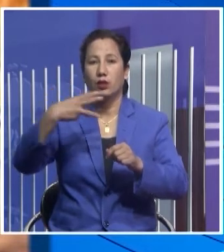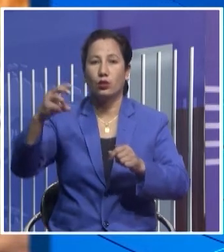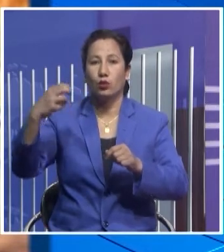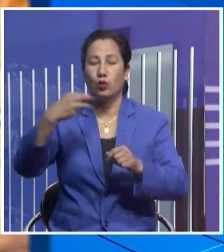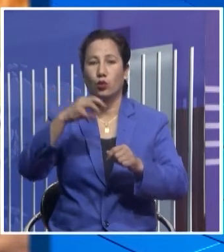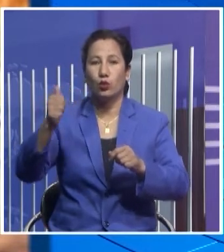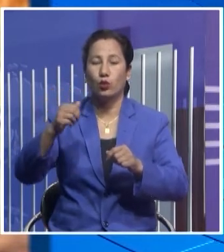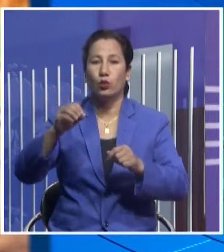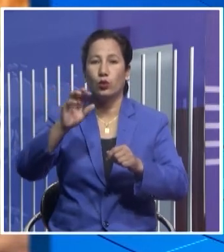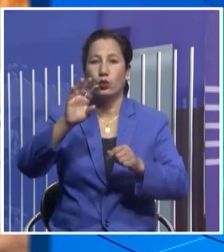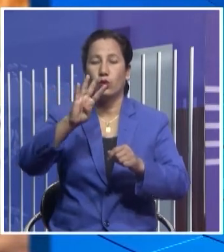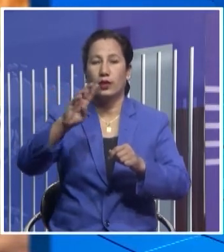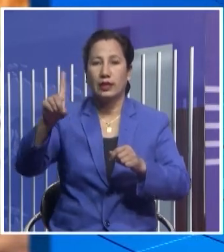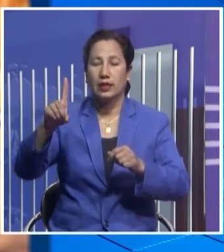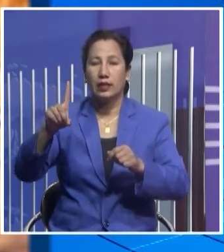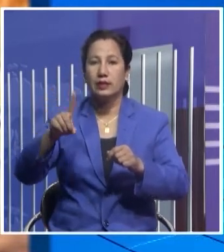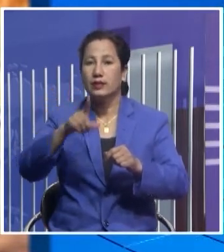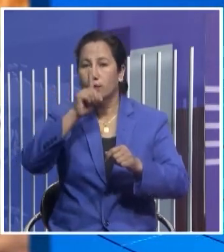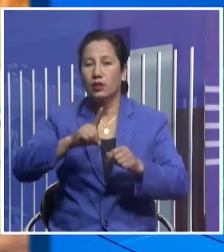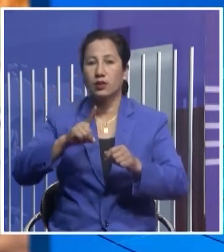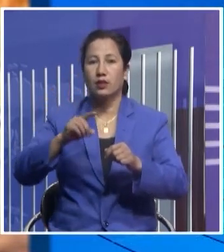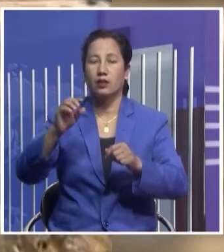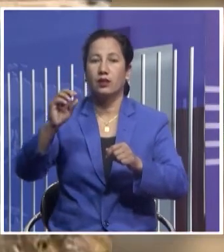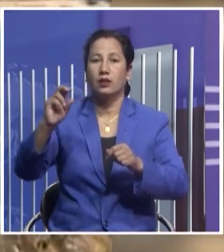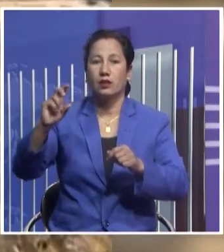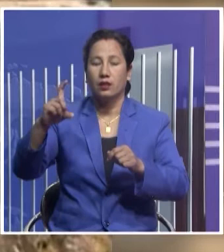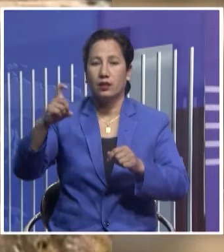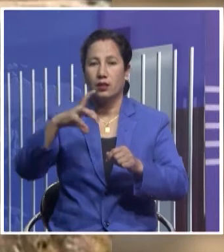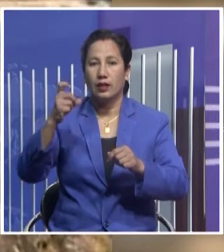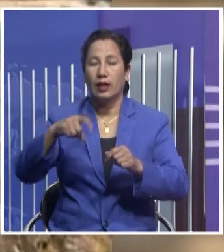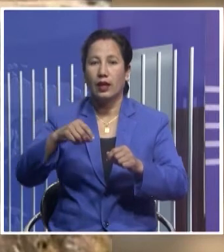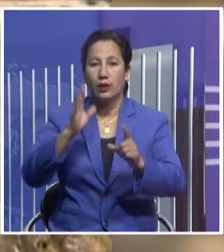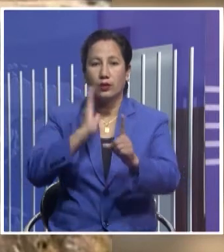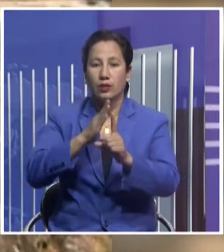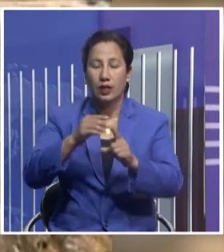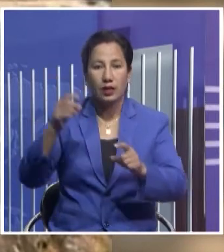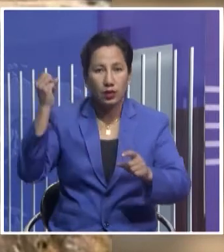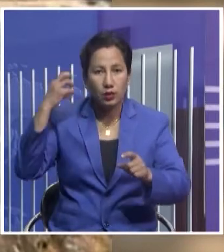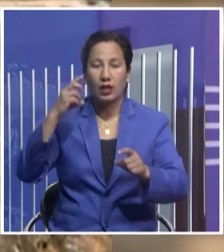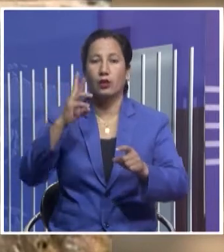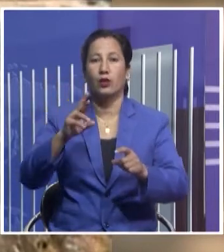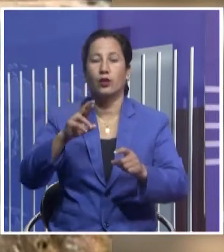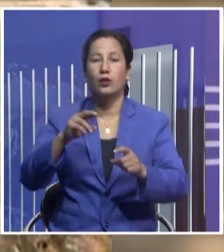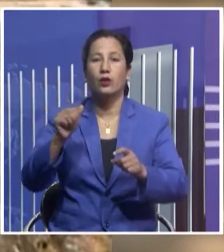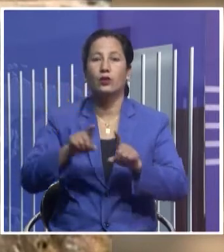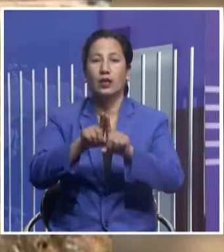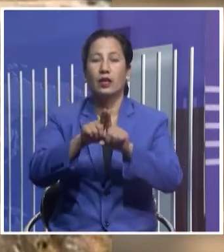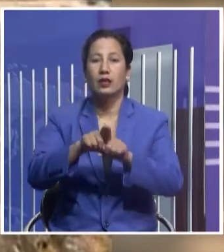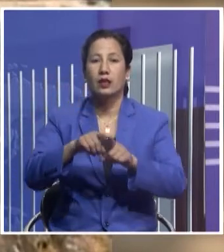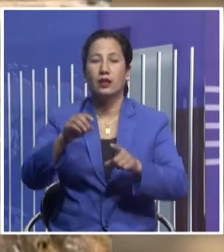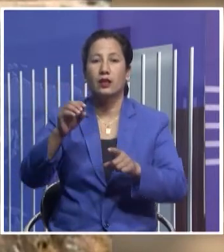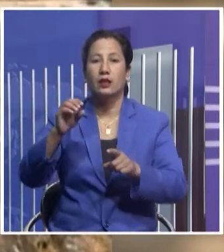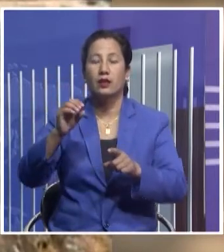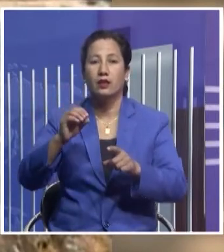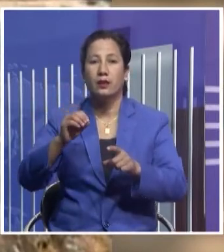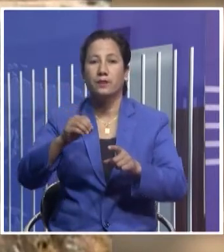कोर्टका 41 वर्षीय खड्कालाई यो सजाय सुनाइएको हो यो फैसलामा बमबहादुर खड्काका साथै कसुरदार